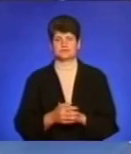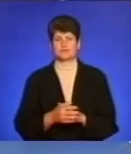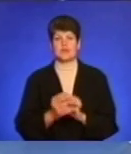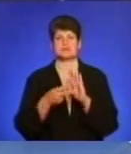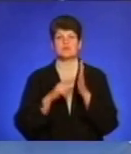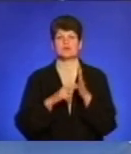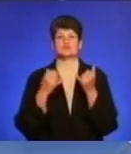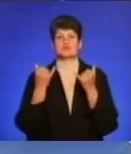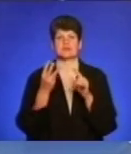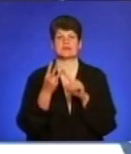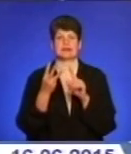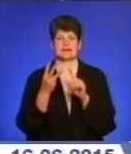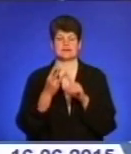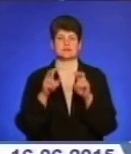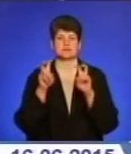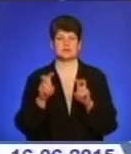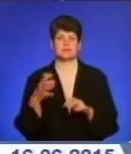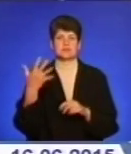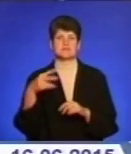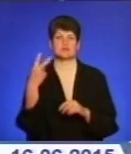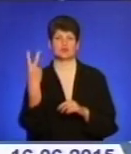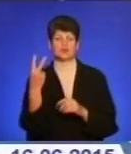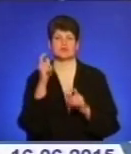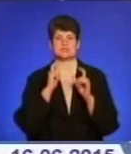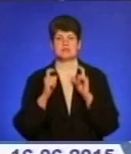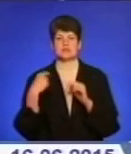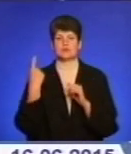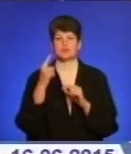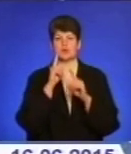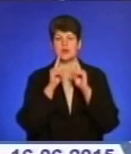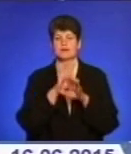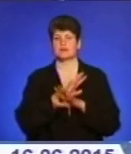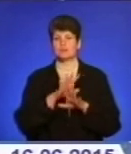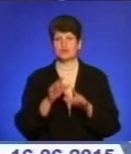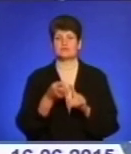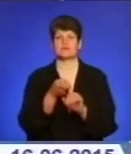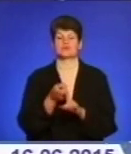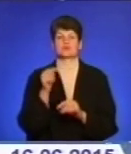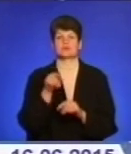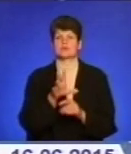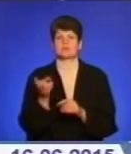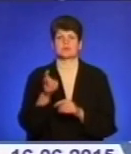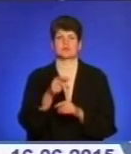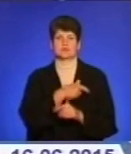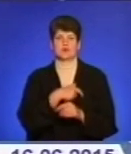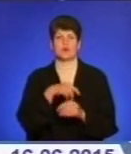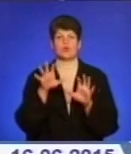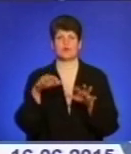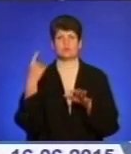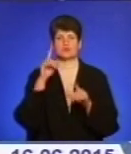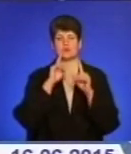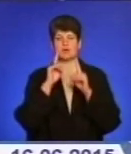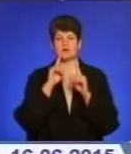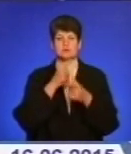Заплановане на сьогодні третє пленарне засідання 52-ї сесії обласної ради не відбулося через відсутність кворуму. Голова обласної ради